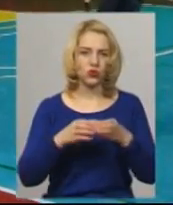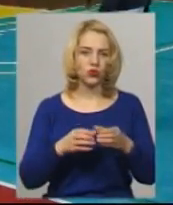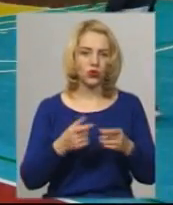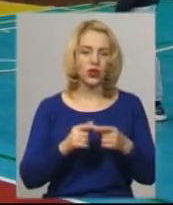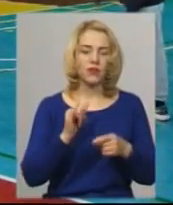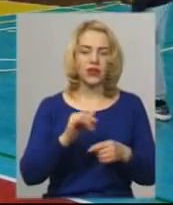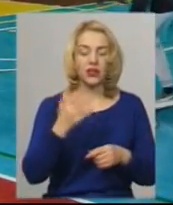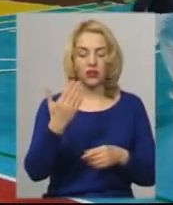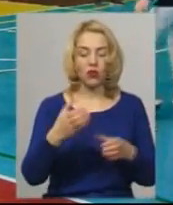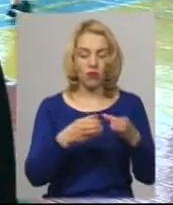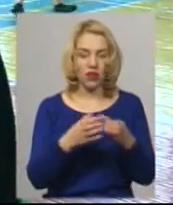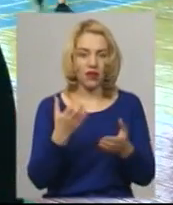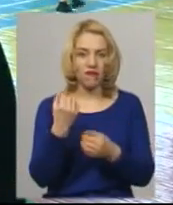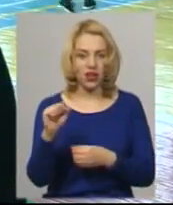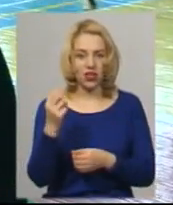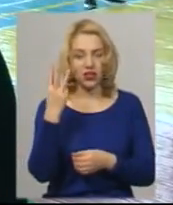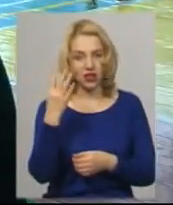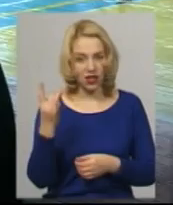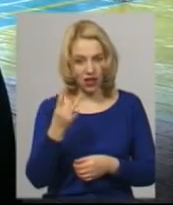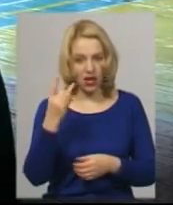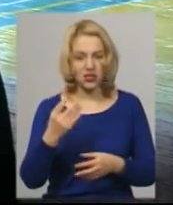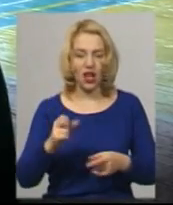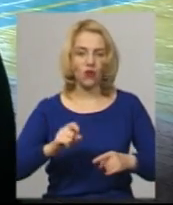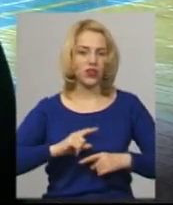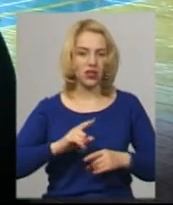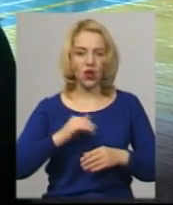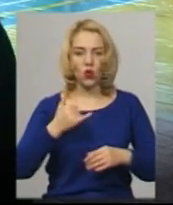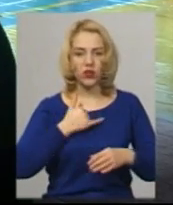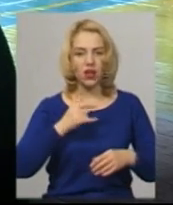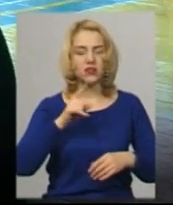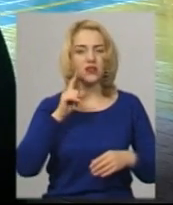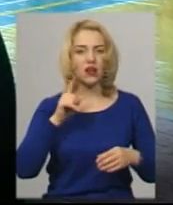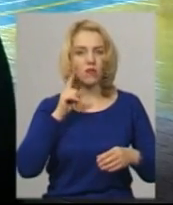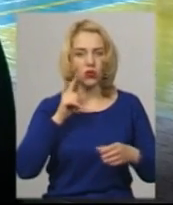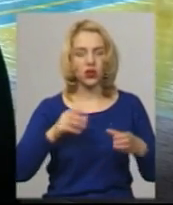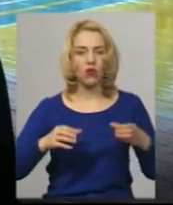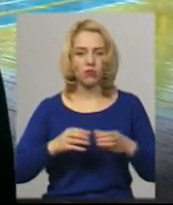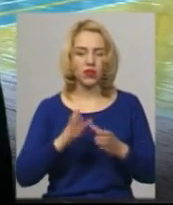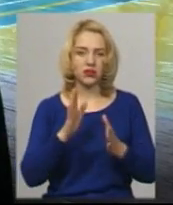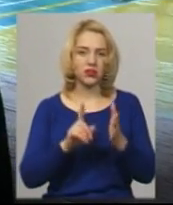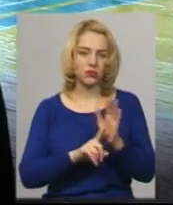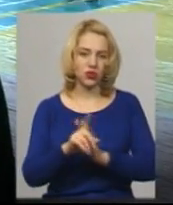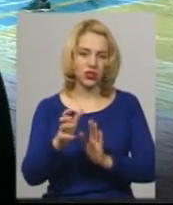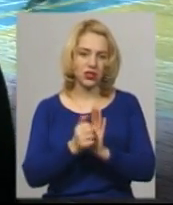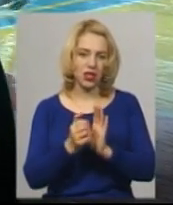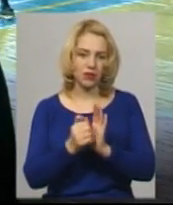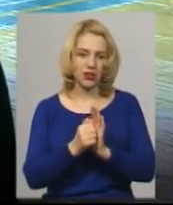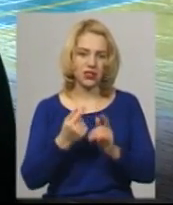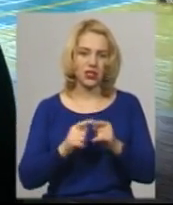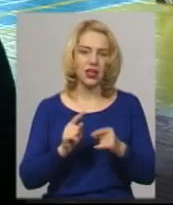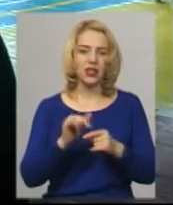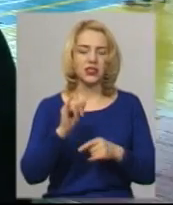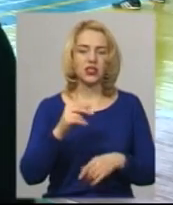виграла 3 гри, але в півфіналі програли. У нас ще не було досягнень, у нас команда молода, ми тільки почали займатися цим, працювати